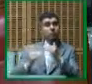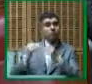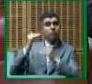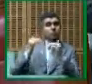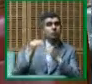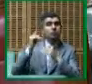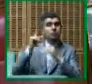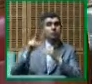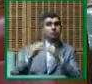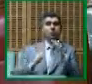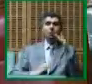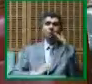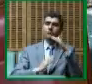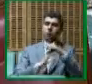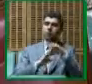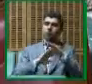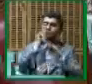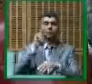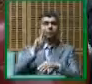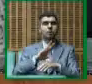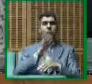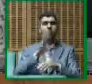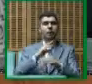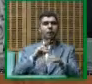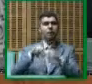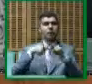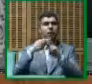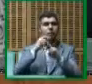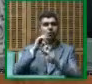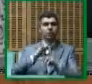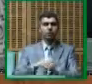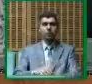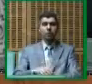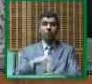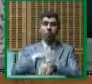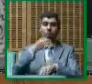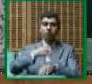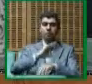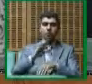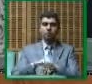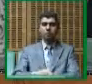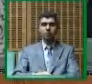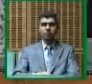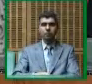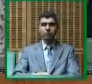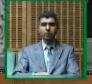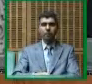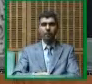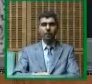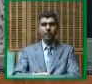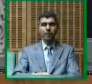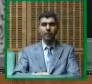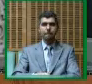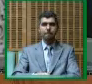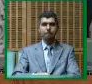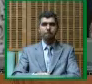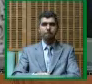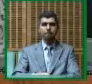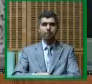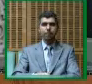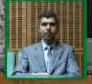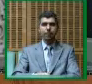هذه الاتفاقيات فهي ارتفعت منذ دخول هذه الاتفاقيات حيث تنفيذ إلى اليوم. شكرا سيد الرئيس. شكرا لك السيد